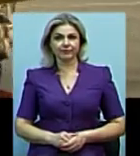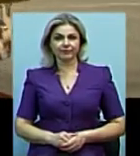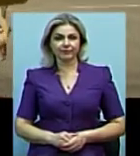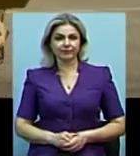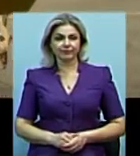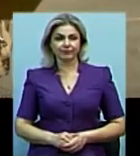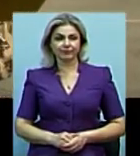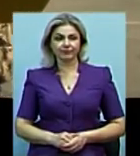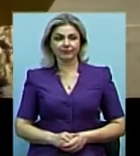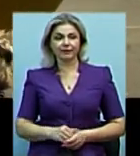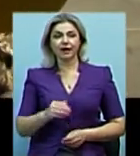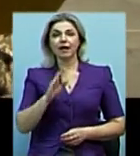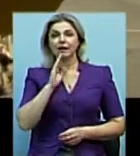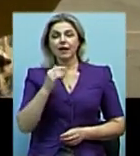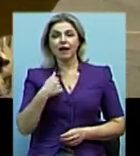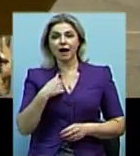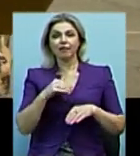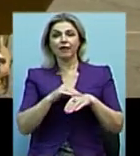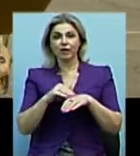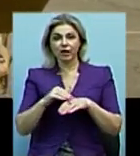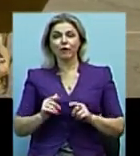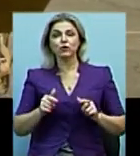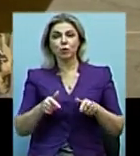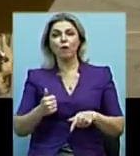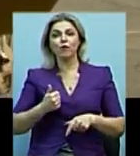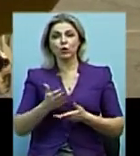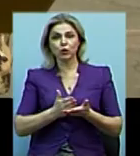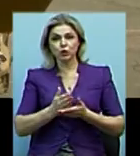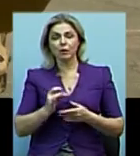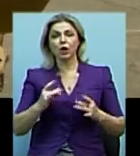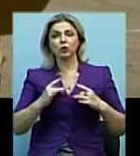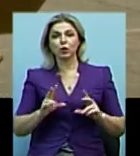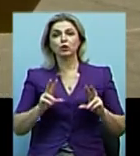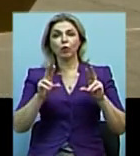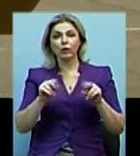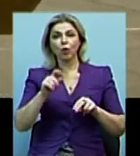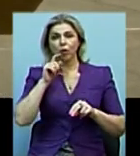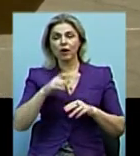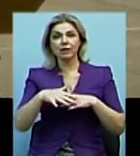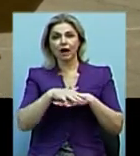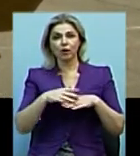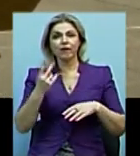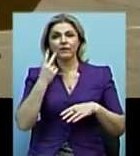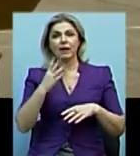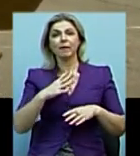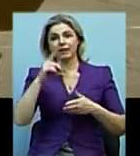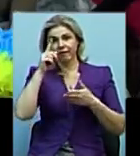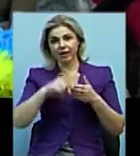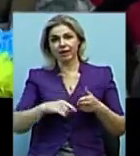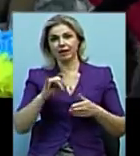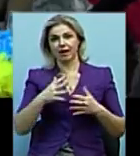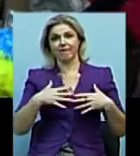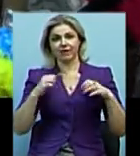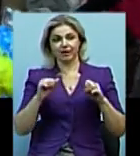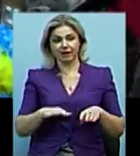Я, Окопна Ольга Іванівна, вступаю на військову службу і урочисто присягаю українському народові завжди бути йому вірним і відданим.